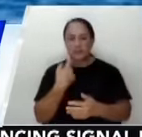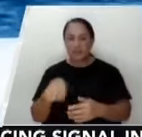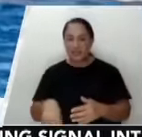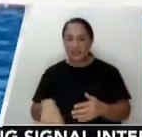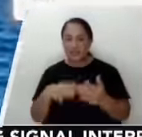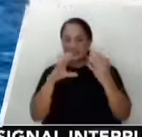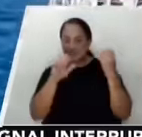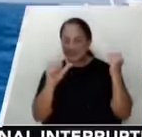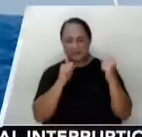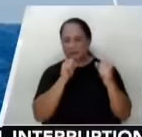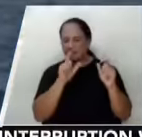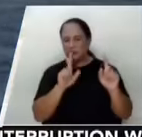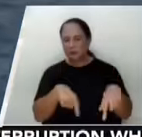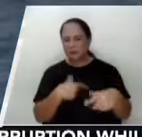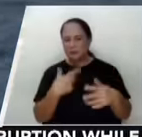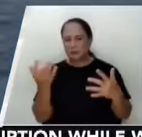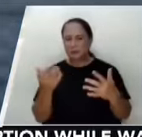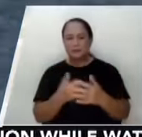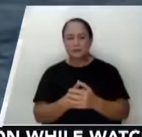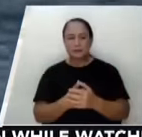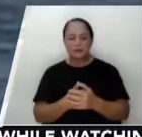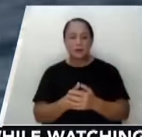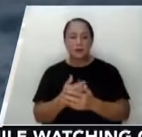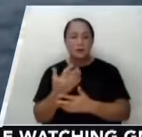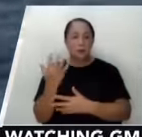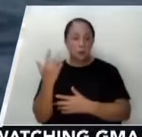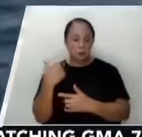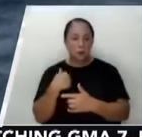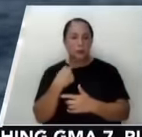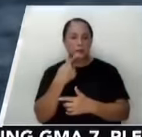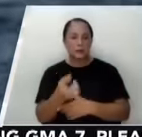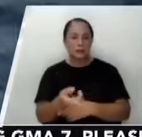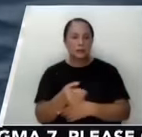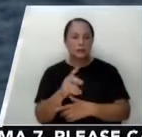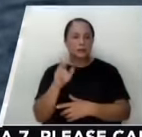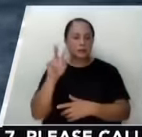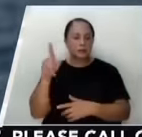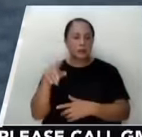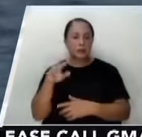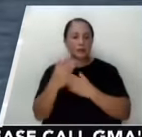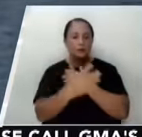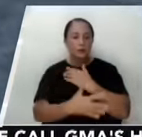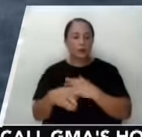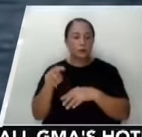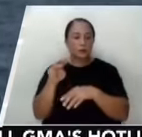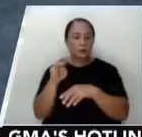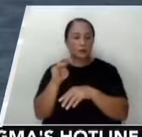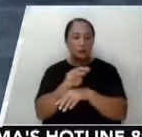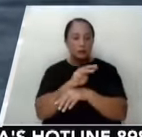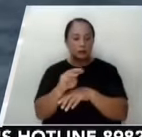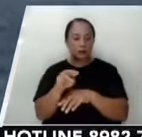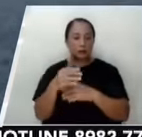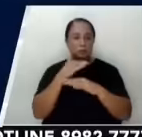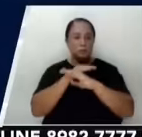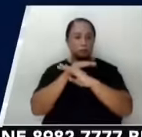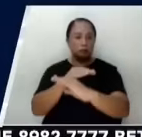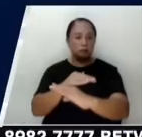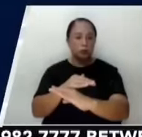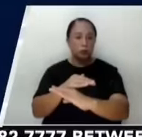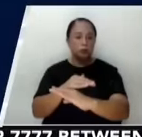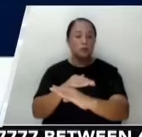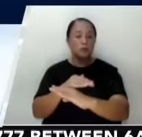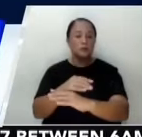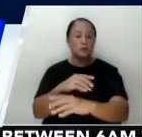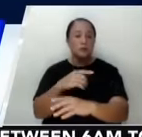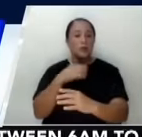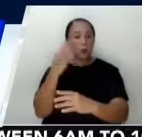posibleng paghahain ng kaso sa UNCLOS. Pero giit ng Vice Foreign Minister ng China, hinarang nila ang resupply ships ng Pilipinas dahil may